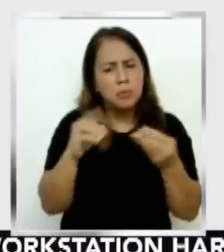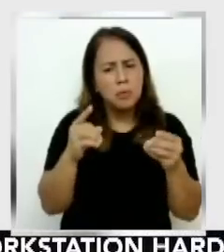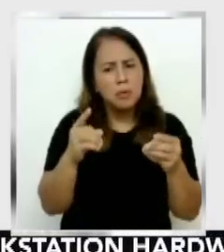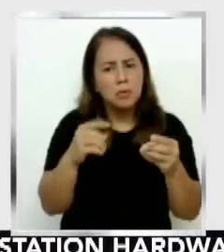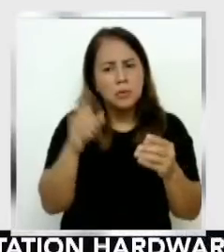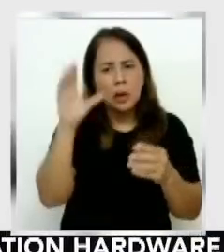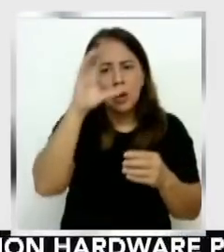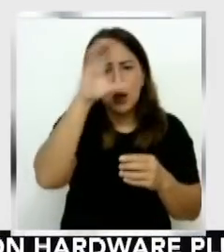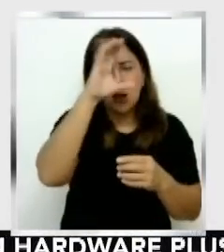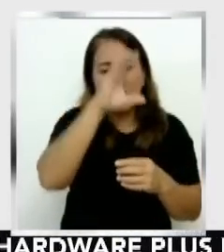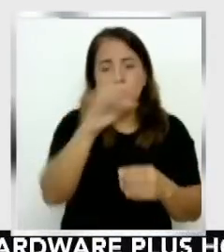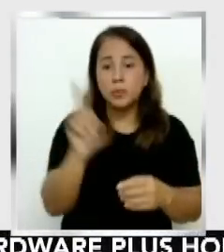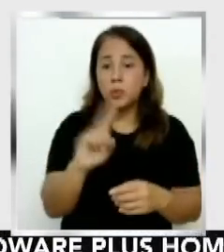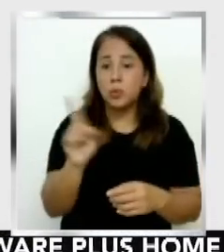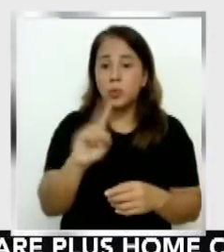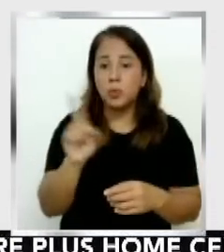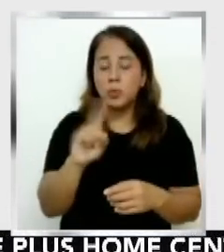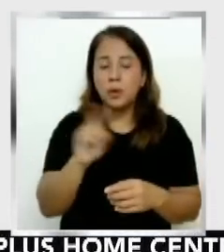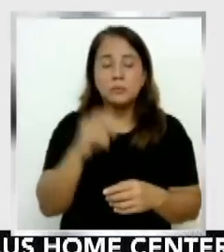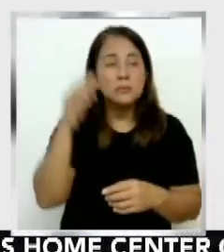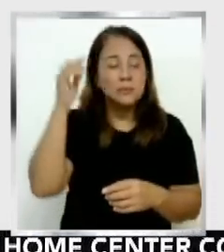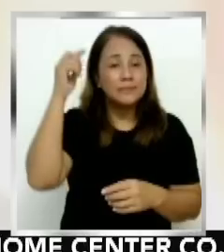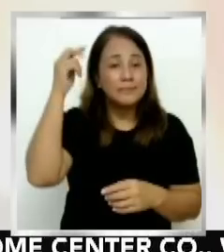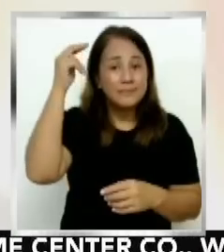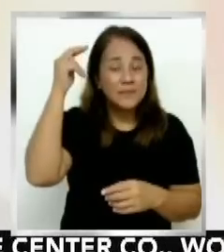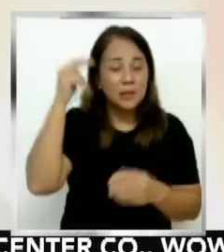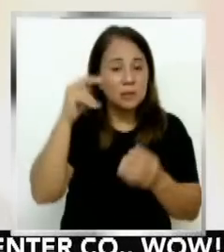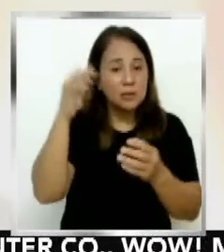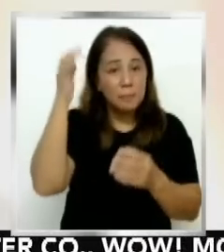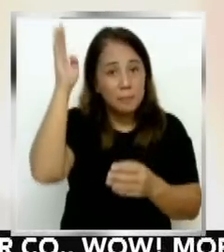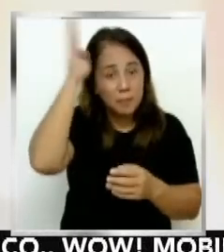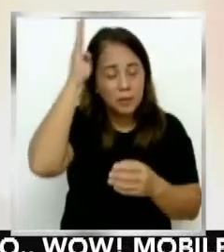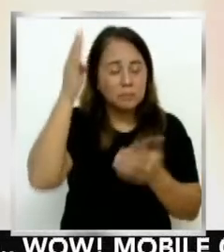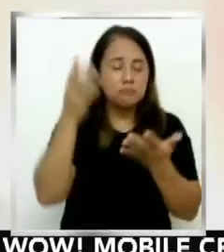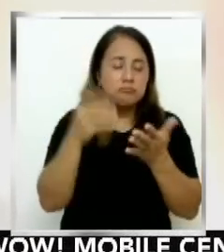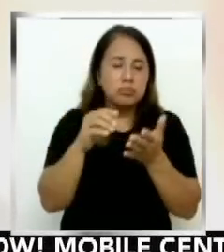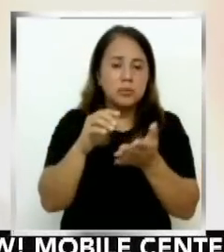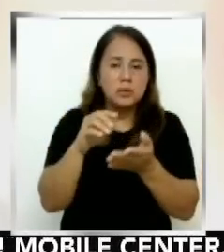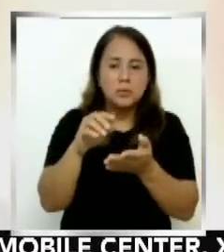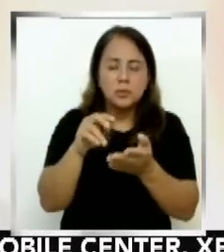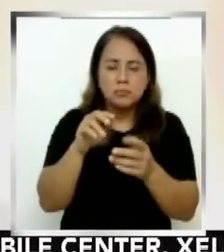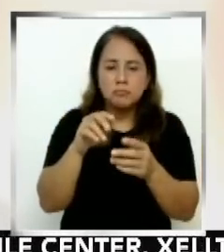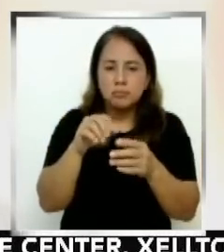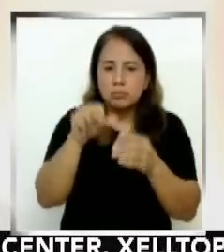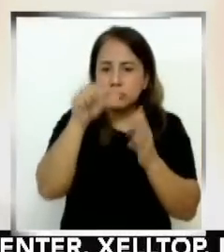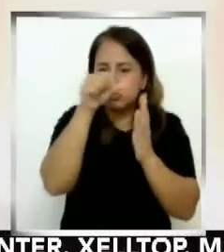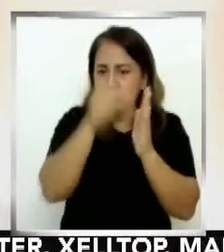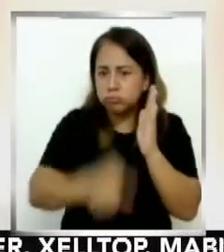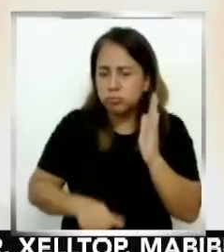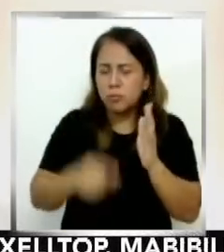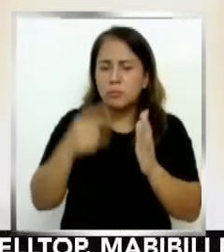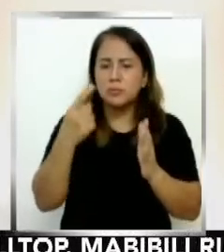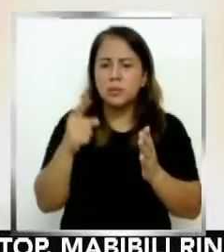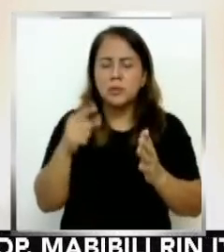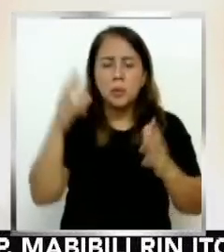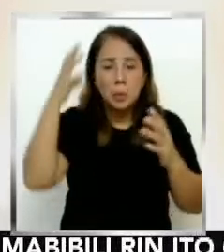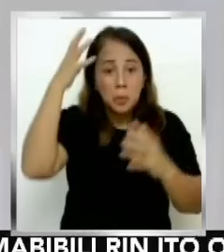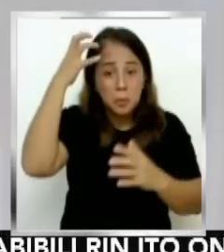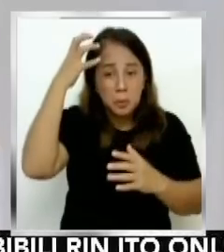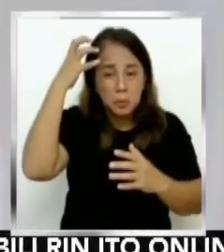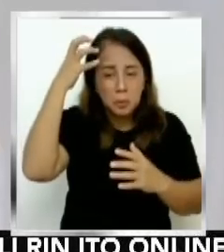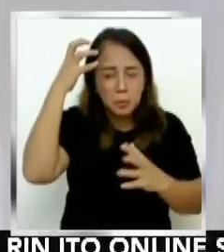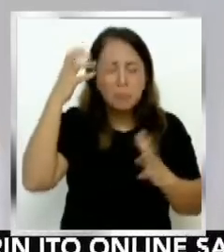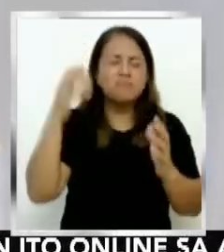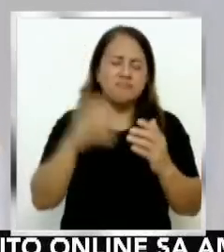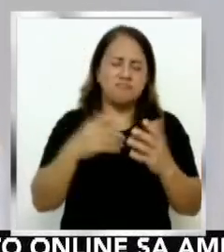ng neurosurgeon ng PEDYA. Nang sumakit ulit ang ulo ng bata, nagpa siya na si Ludelin at kanyang mister